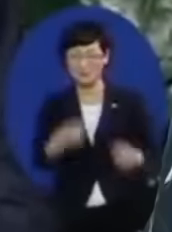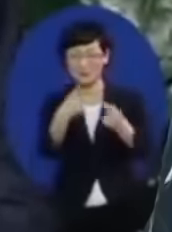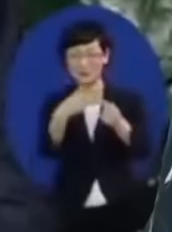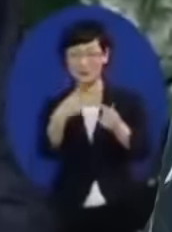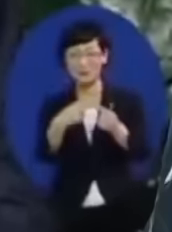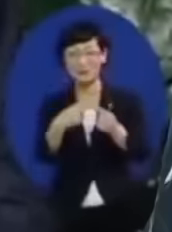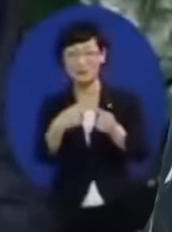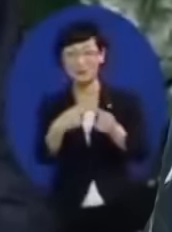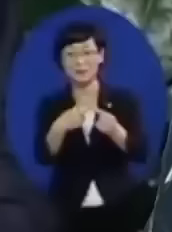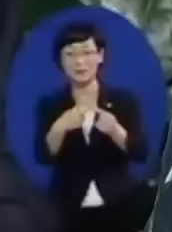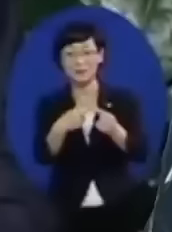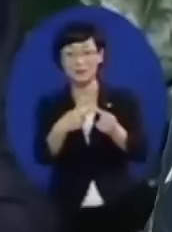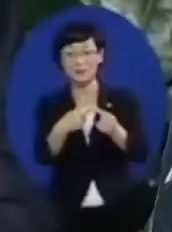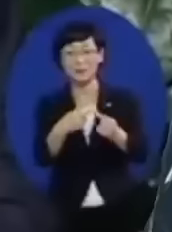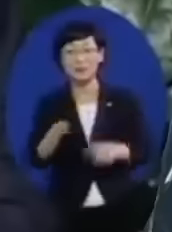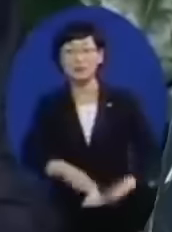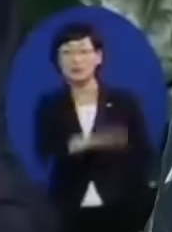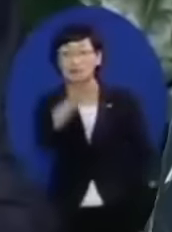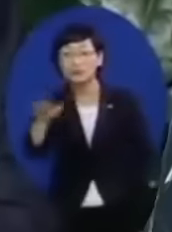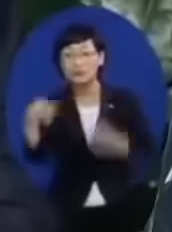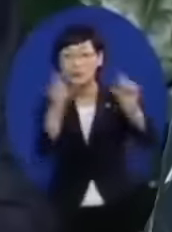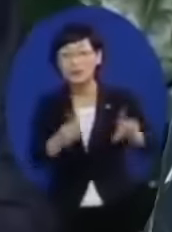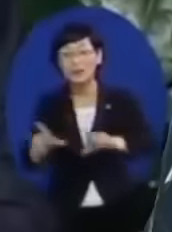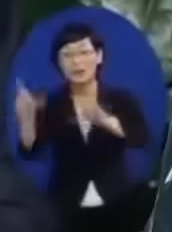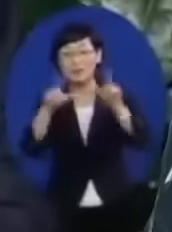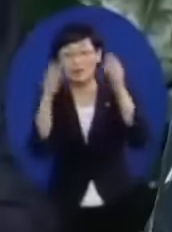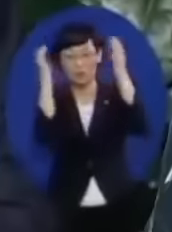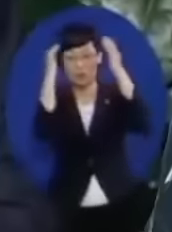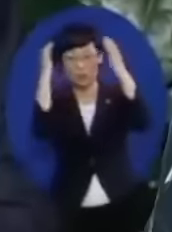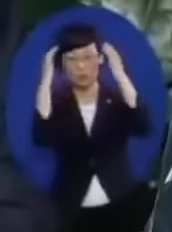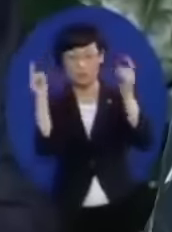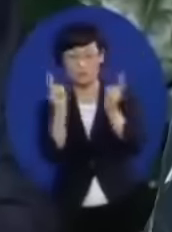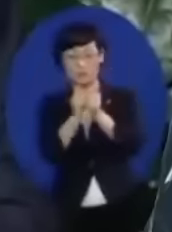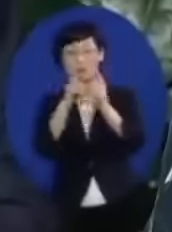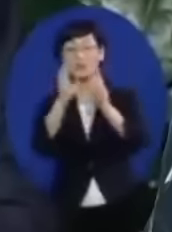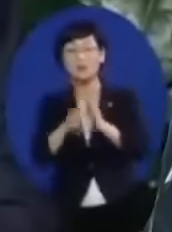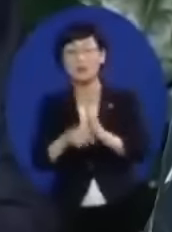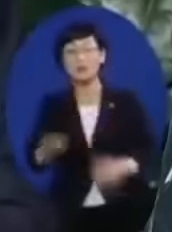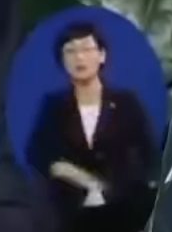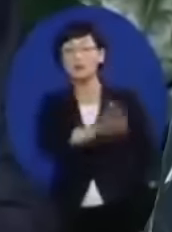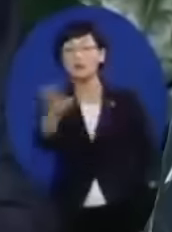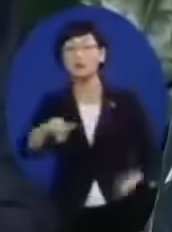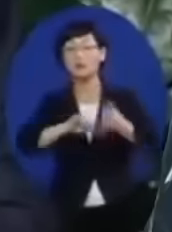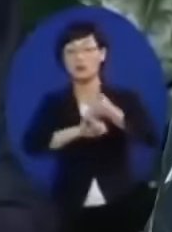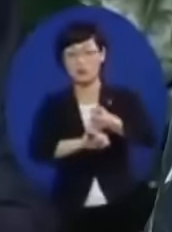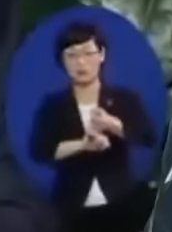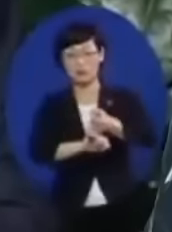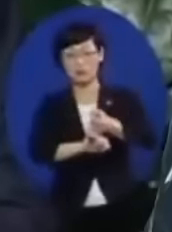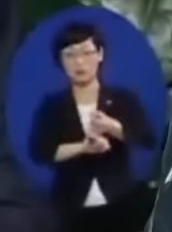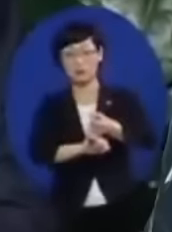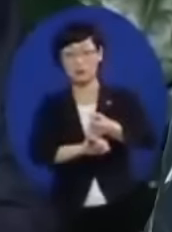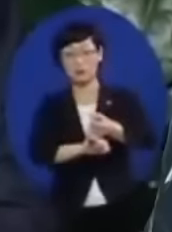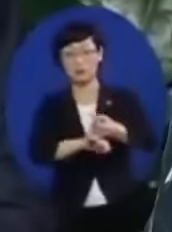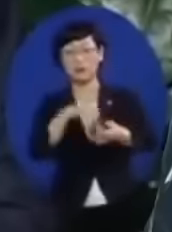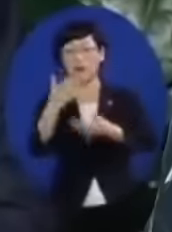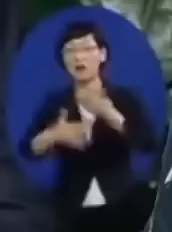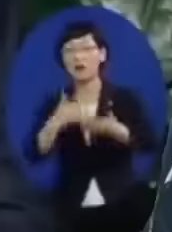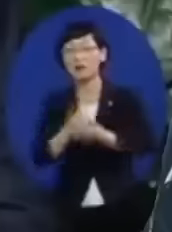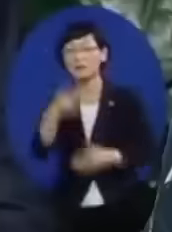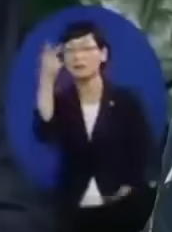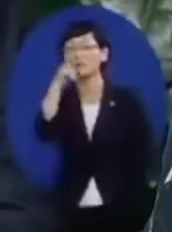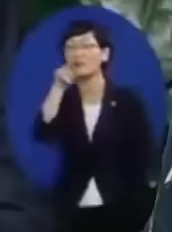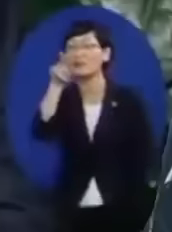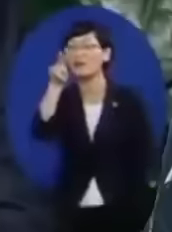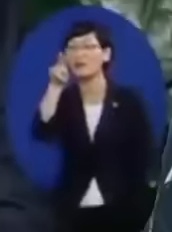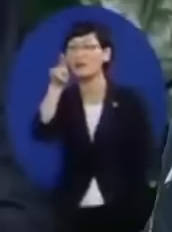둘째로, 우리의 삶이 고난당할 때 우리는 반드시 하나님을 쳐다봐야 되는